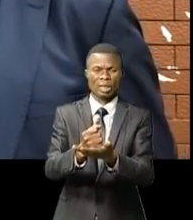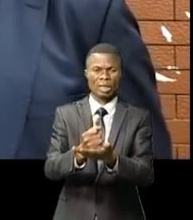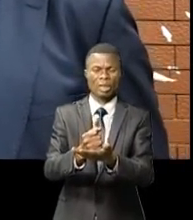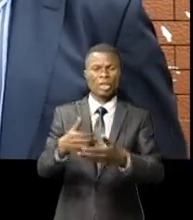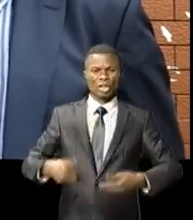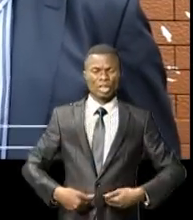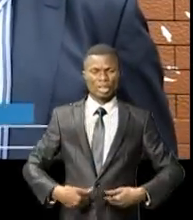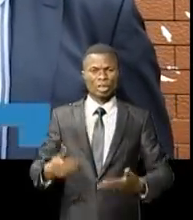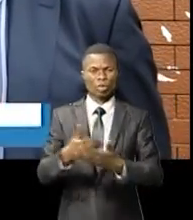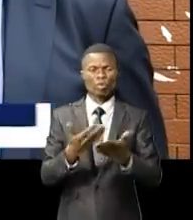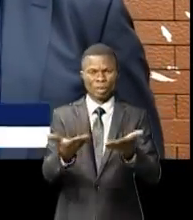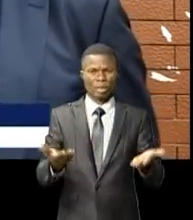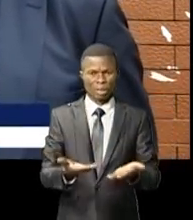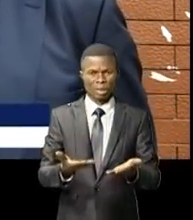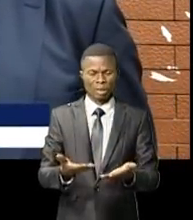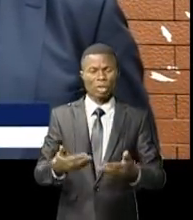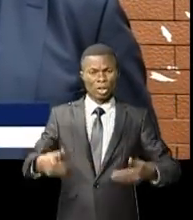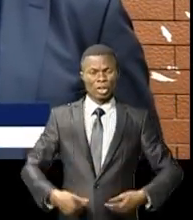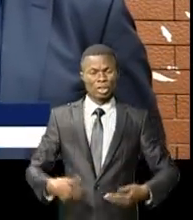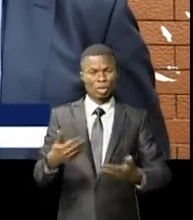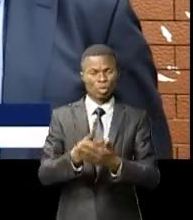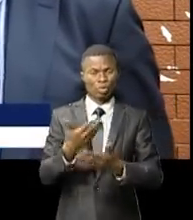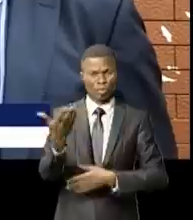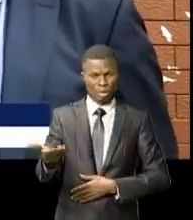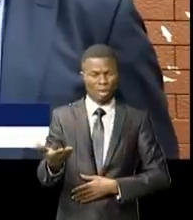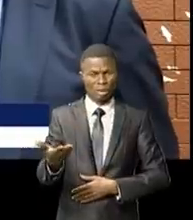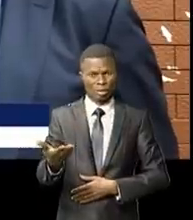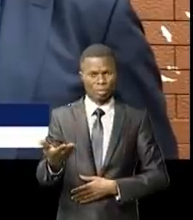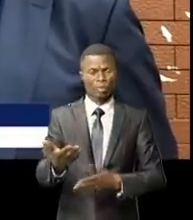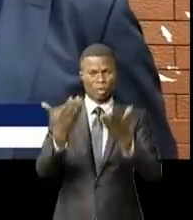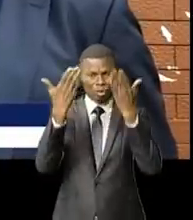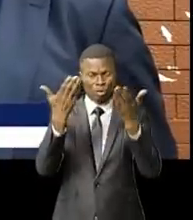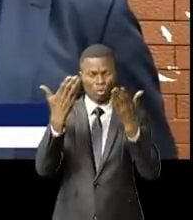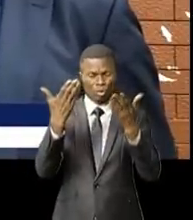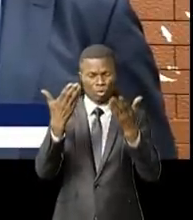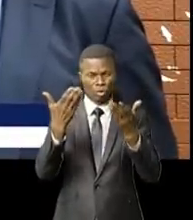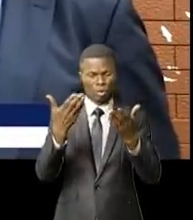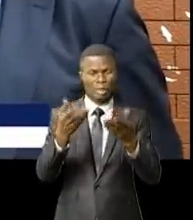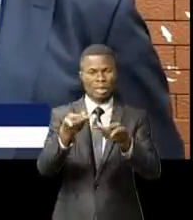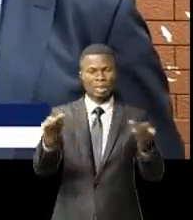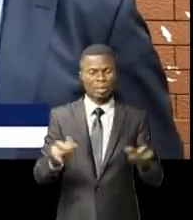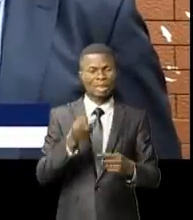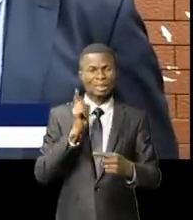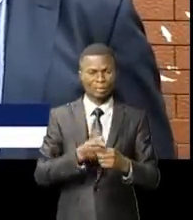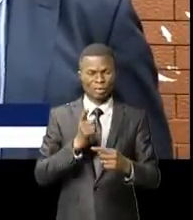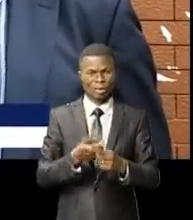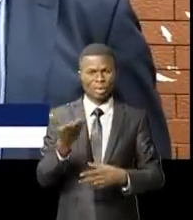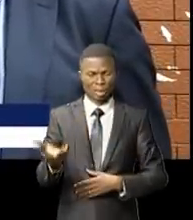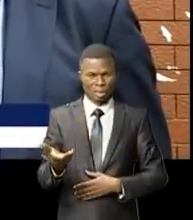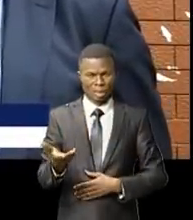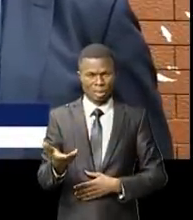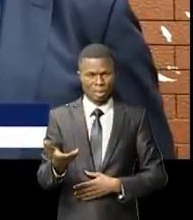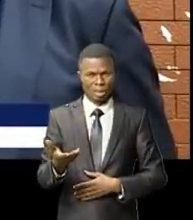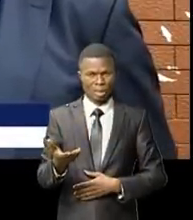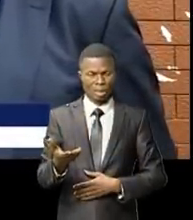nouvelle génération. Pour cette nouvelle génération qui étudie dans des conditions difficiles. Je